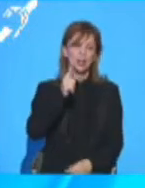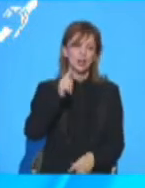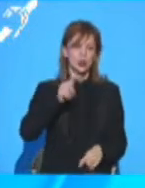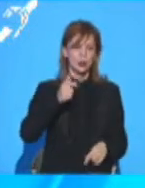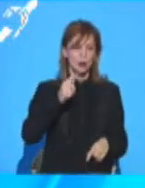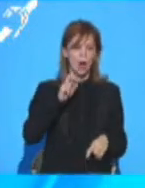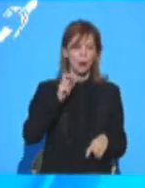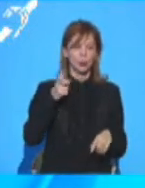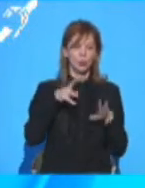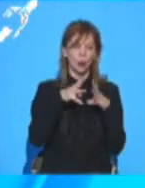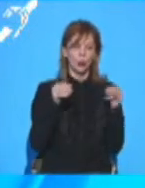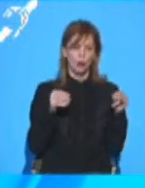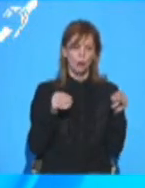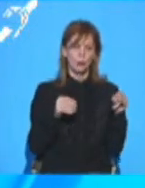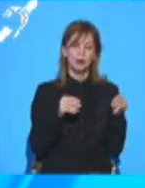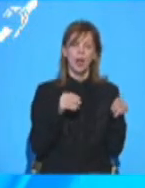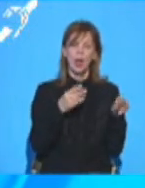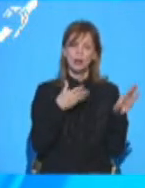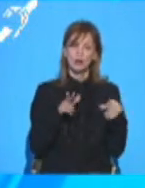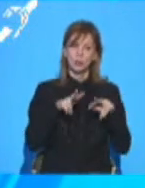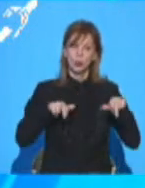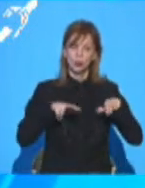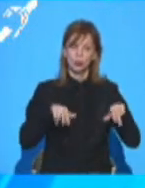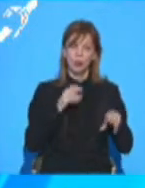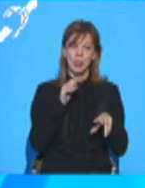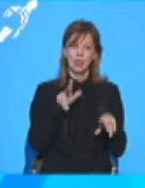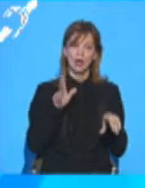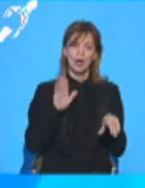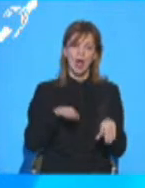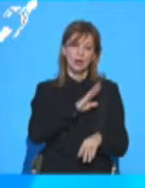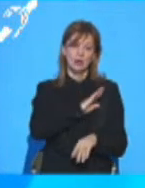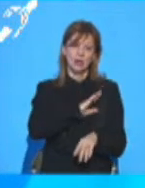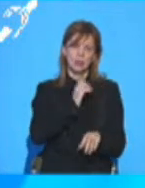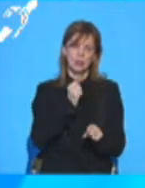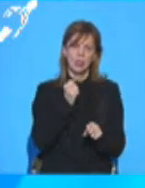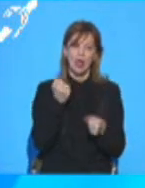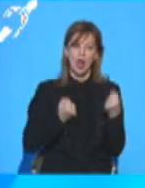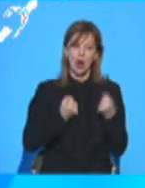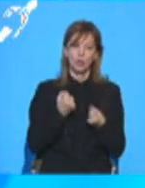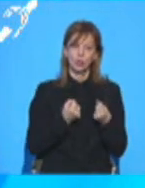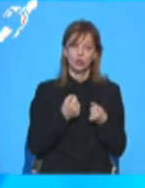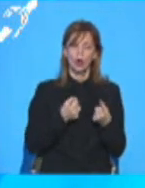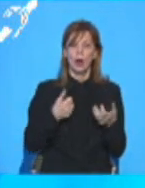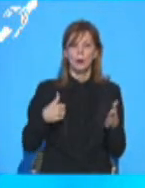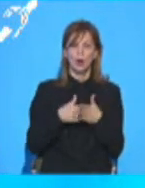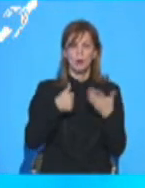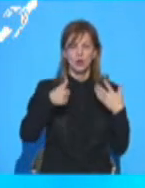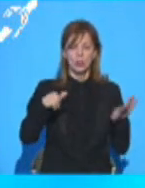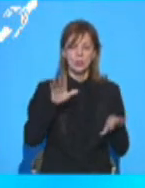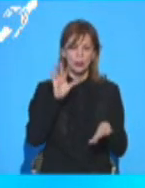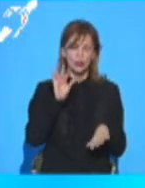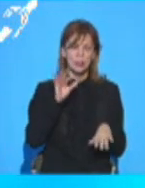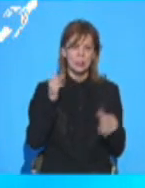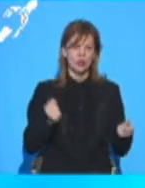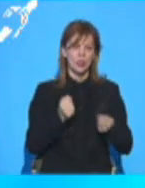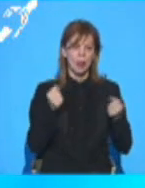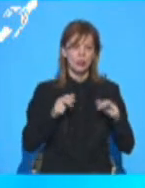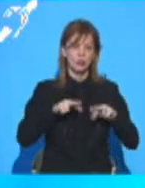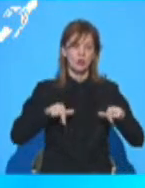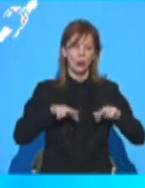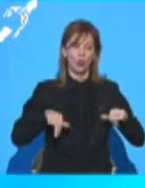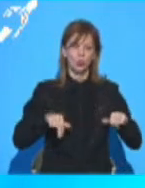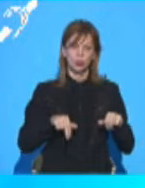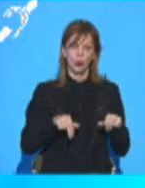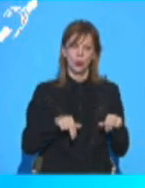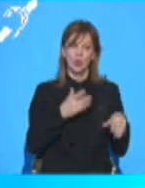Registrul Auto Român a întețit controlele la serviciile auto. Peste 650 de acțiuni de controlare inspectorilor Departamentului de